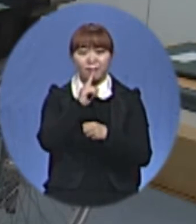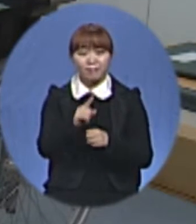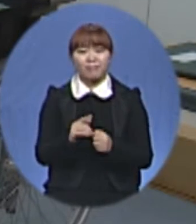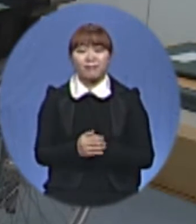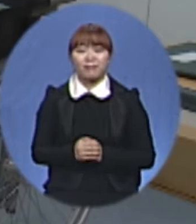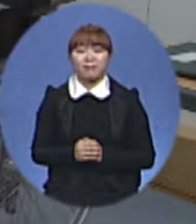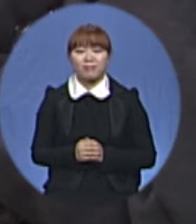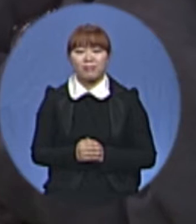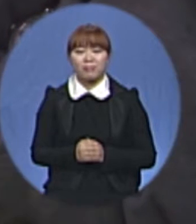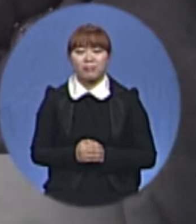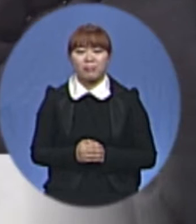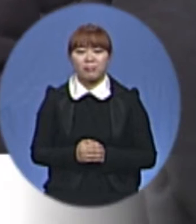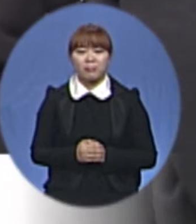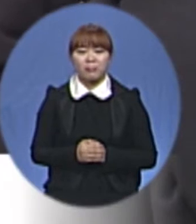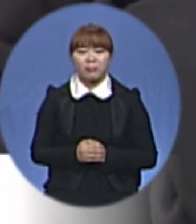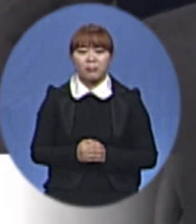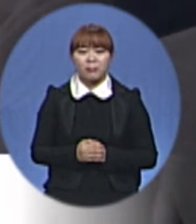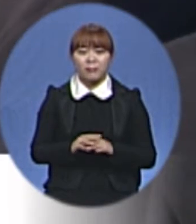있습니다.